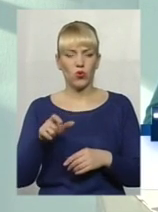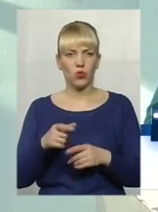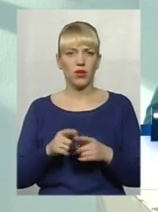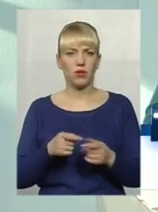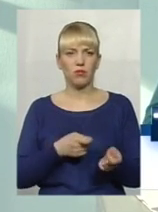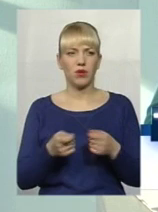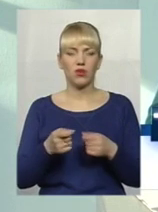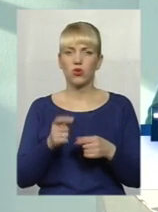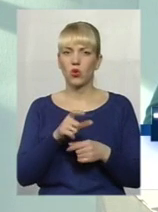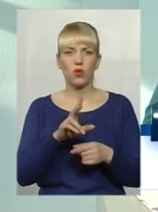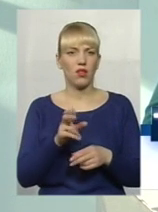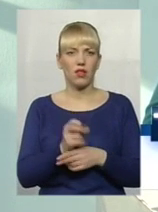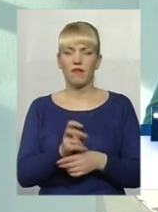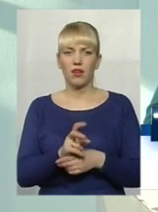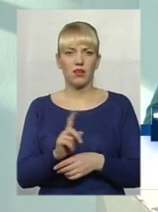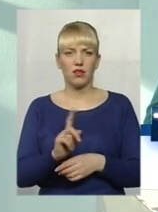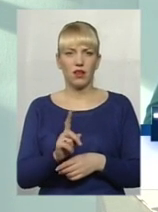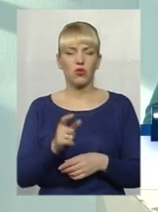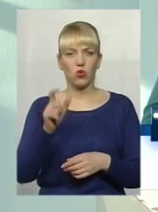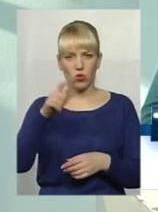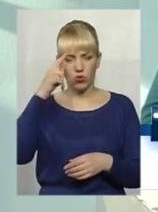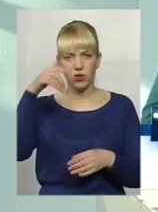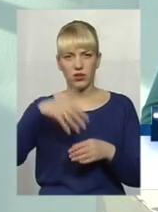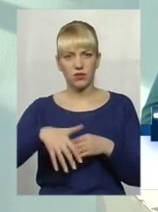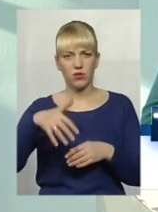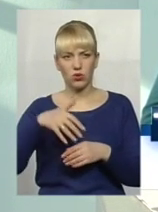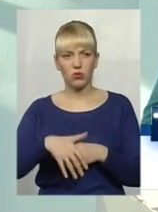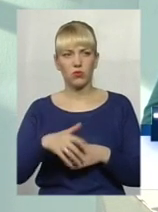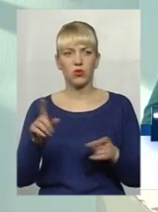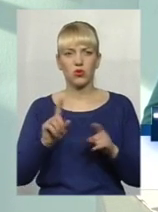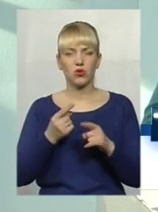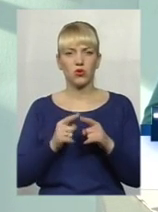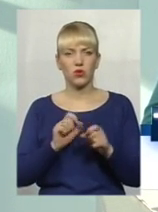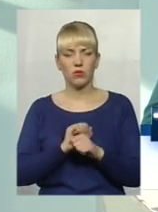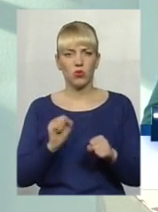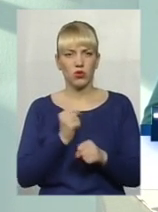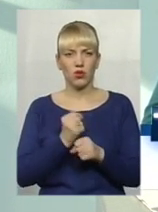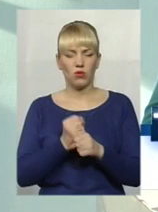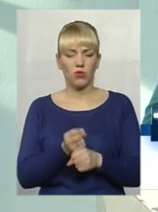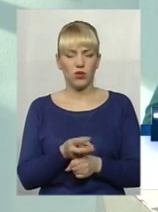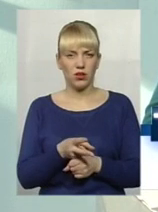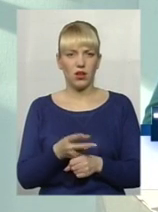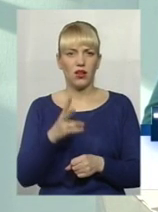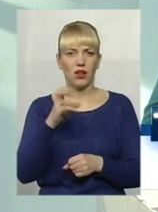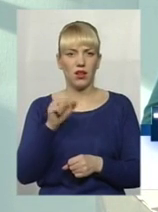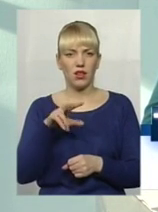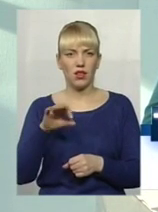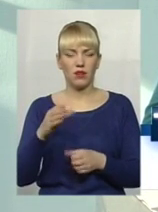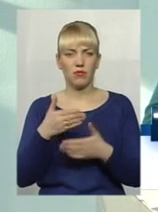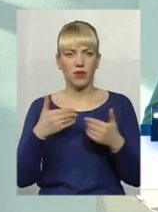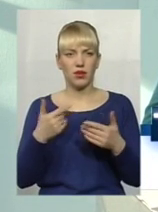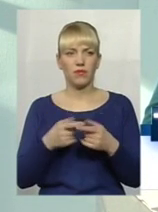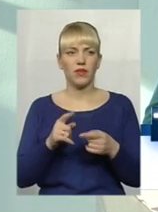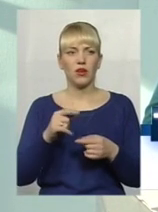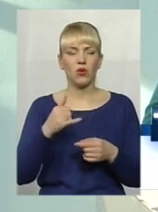можна сказати, що наші люди свідомо не розуміють, що цього робити не можна. Але ми, от, до речі, от місто в